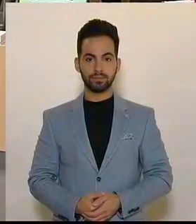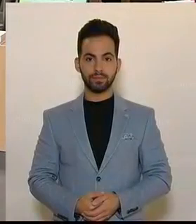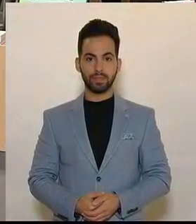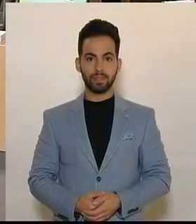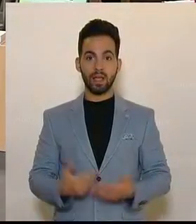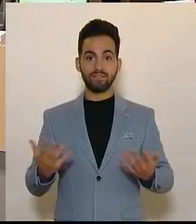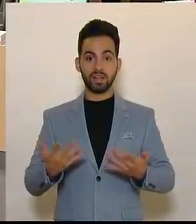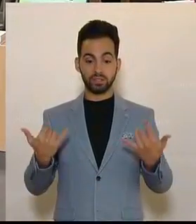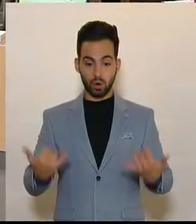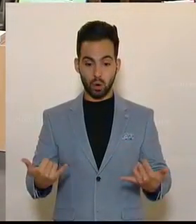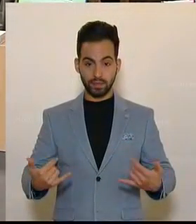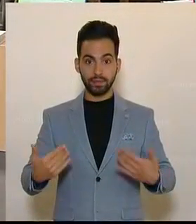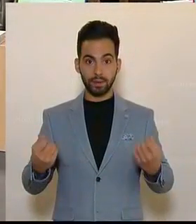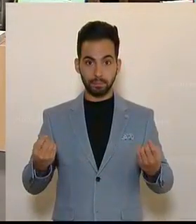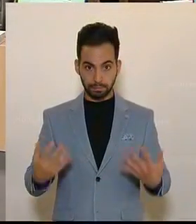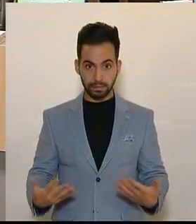Was hier heute stattfindet,